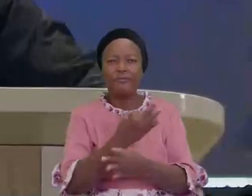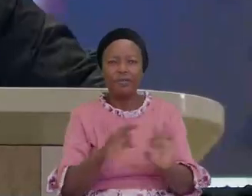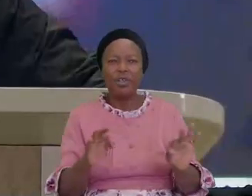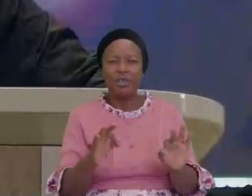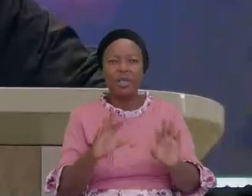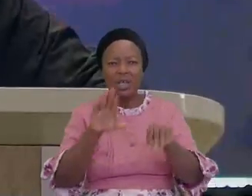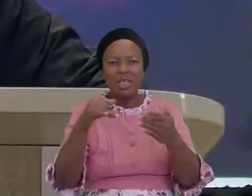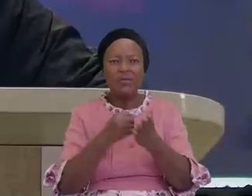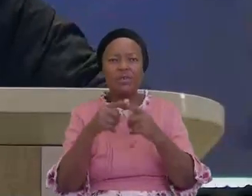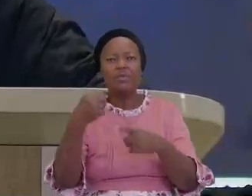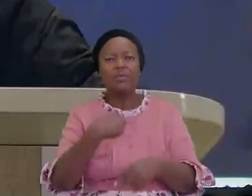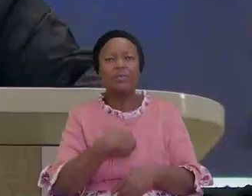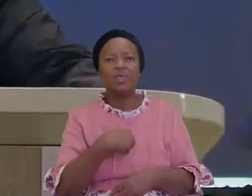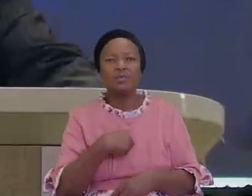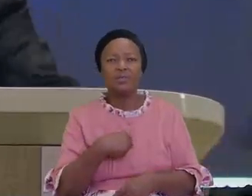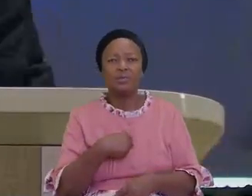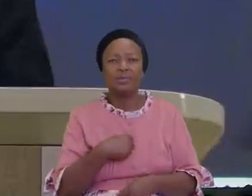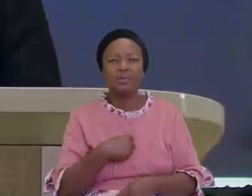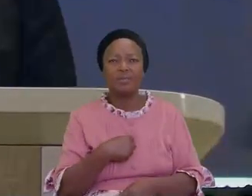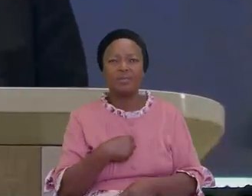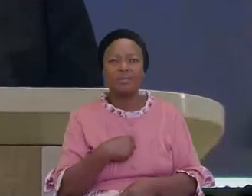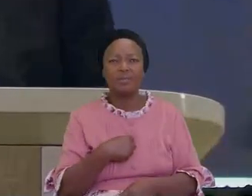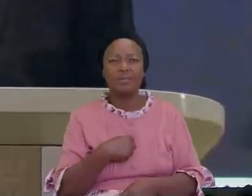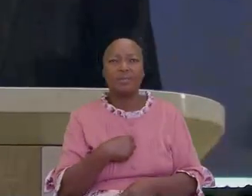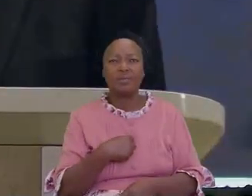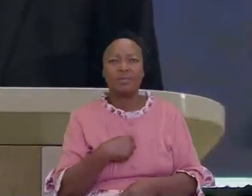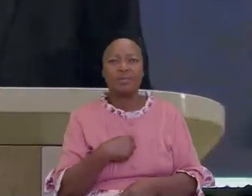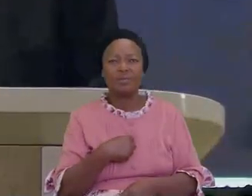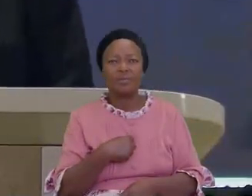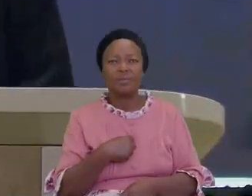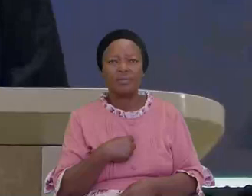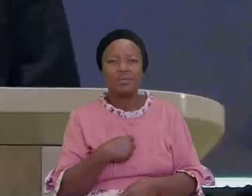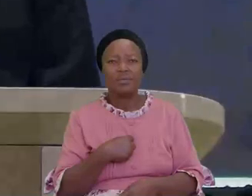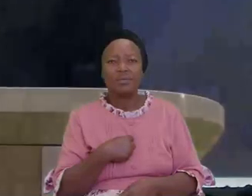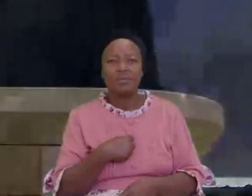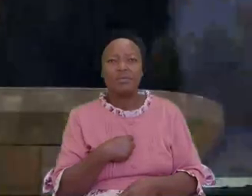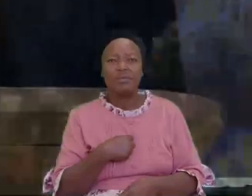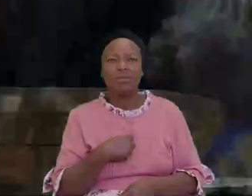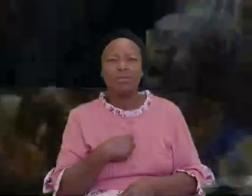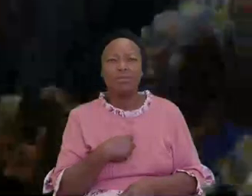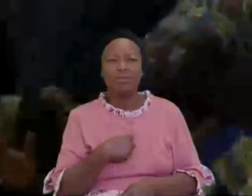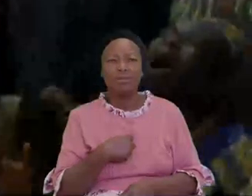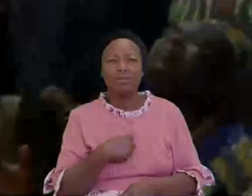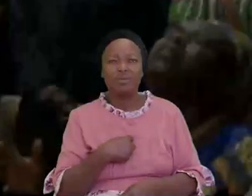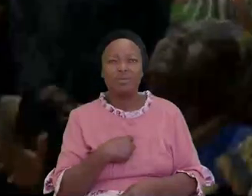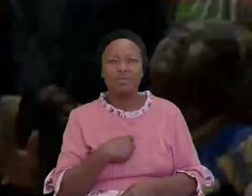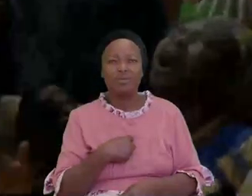La puissance qui rend les prédicateurs libres. Rends-moi libre.